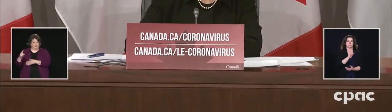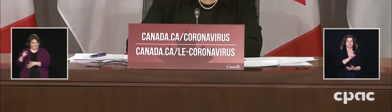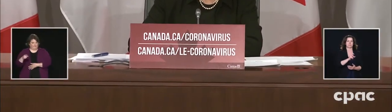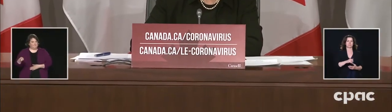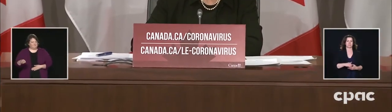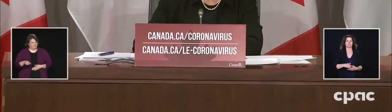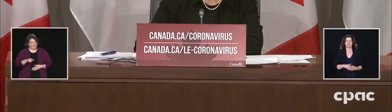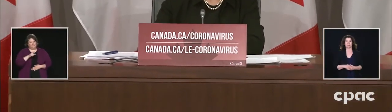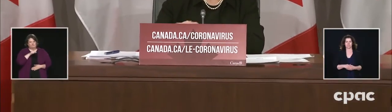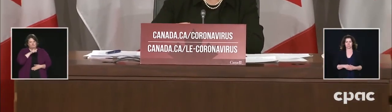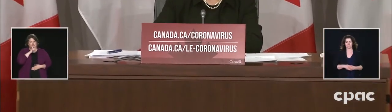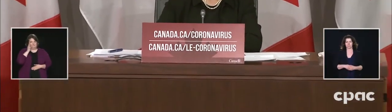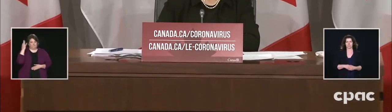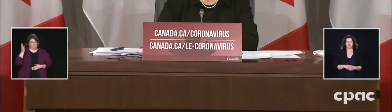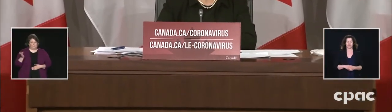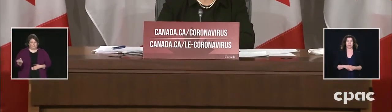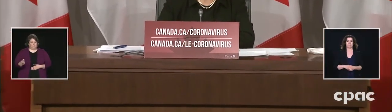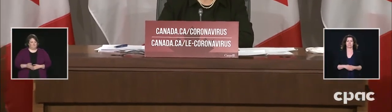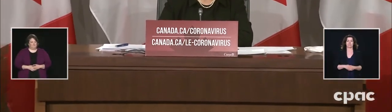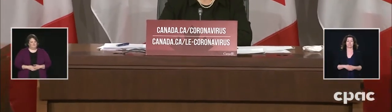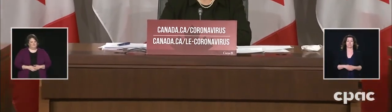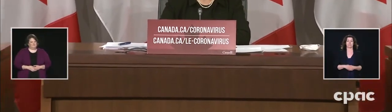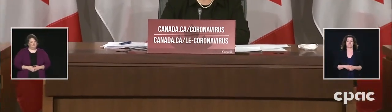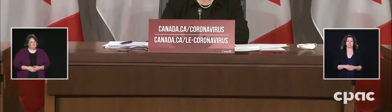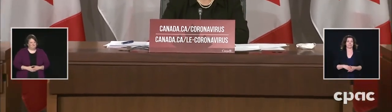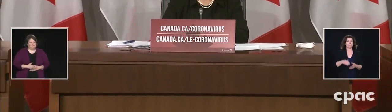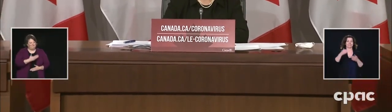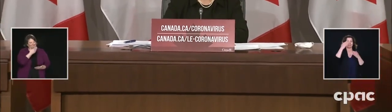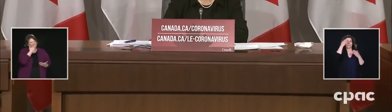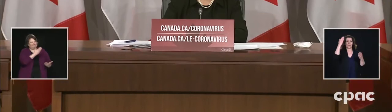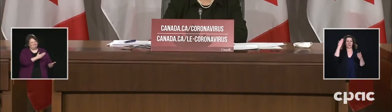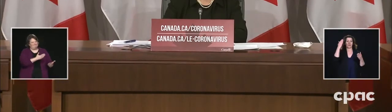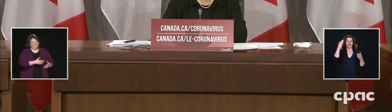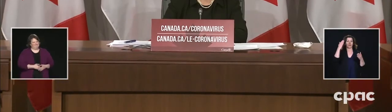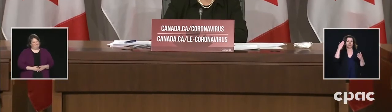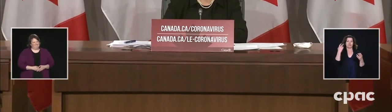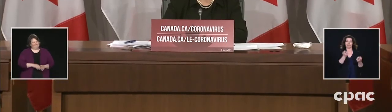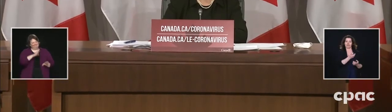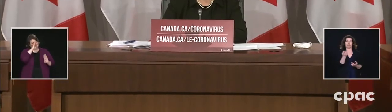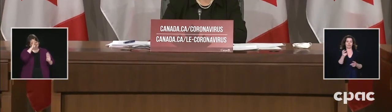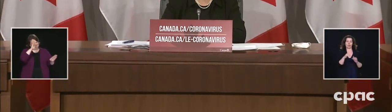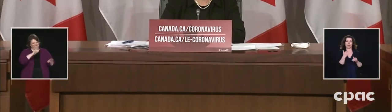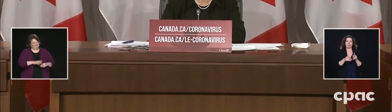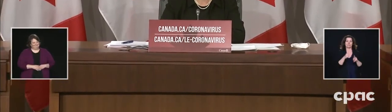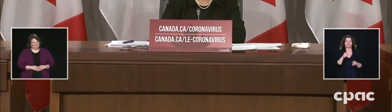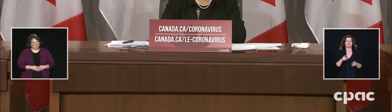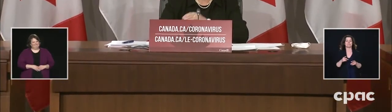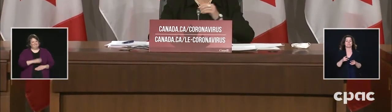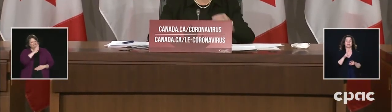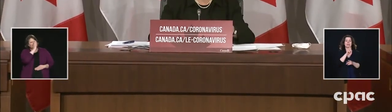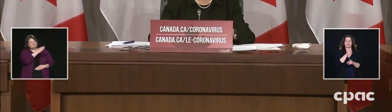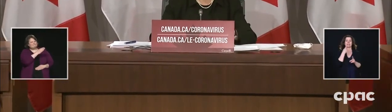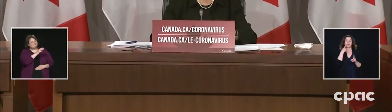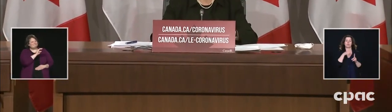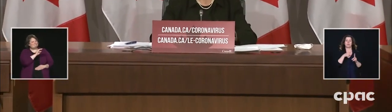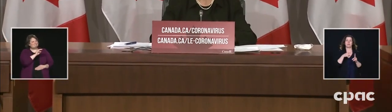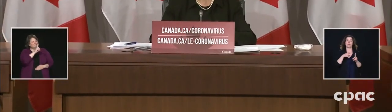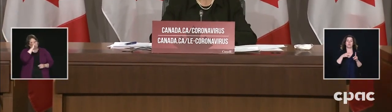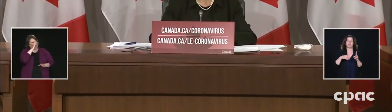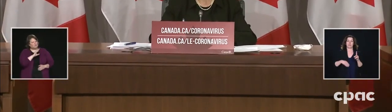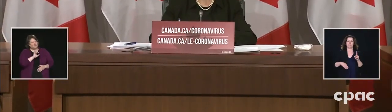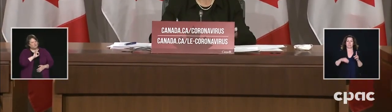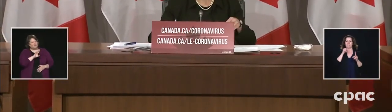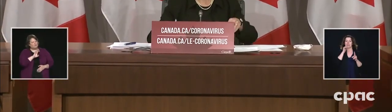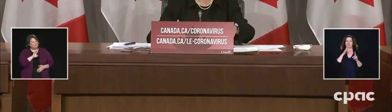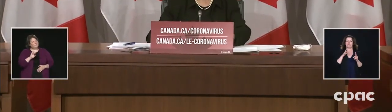Merci beaucoup. Bonjour à tous. Ma question est pour Madame Freeland. Toujours concernant les États-Unis, avez-vous échangé au cours